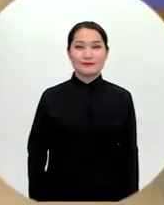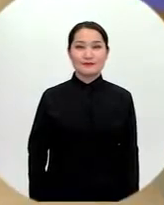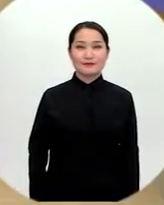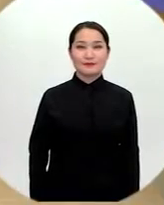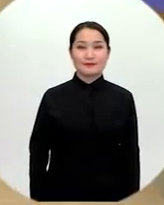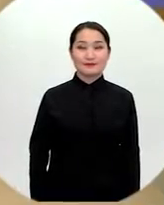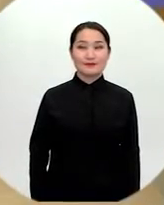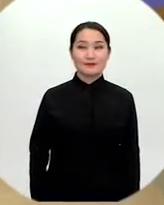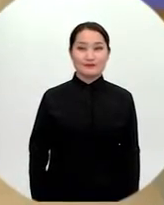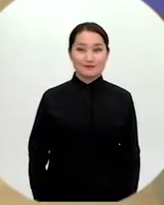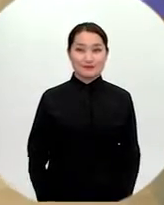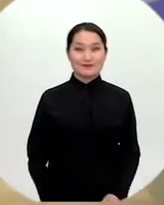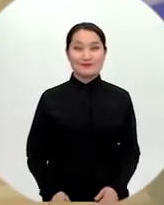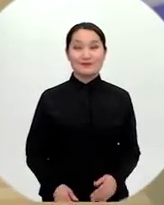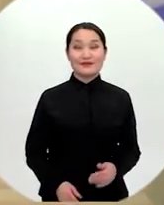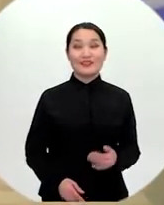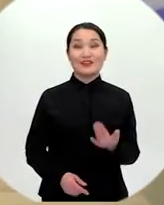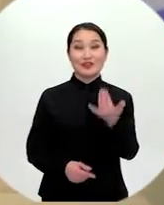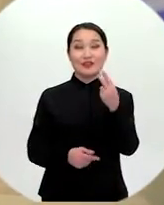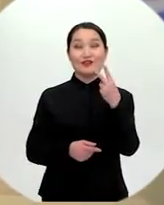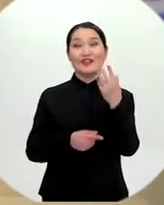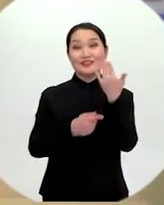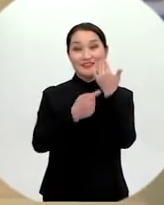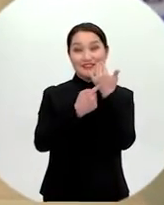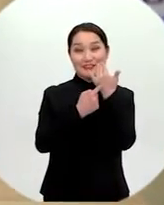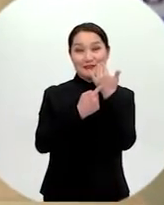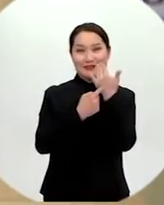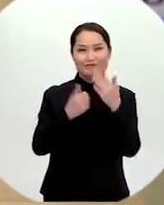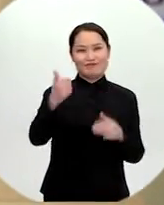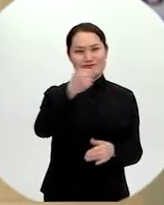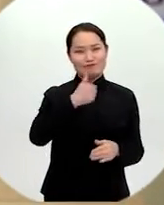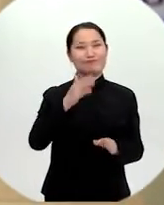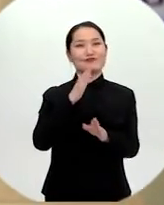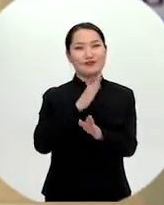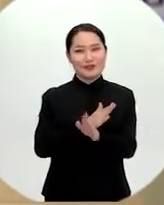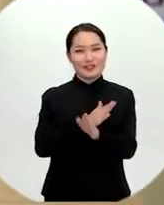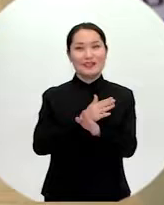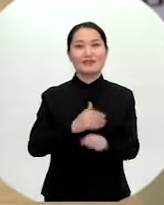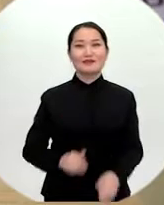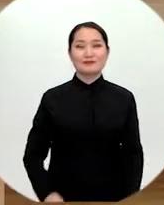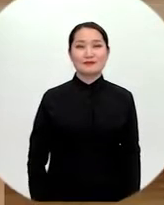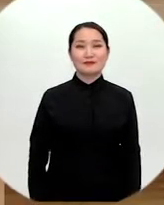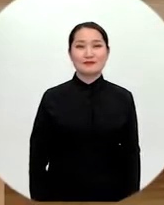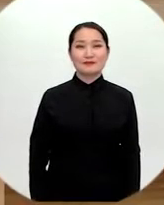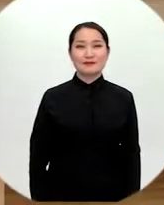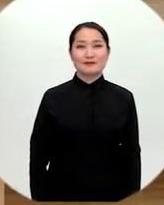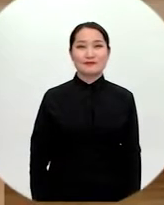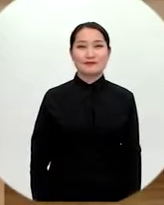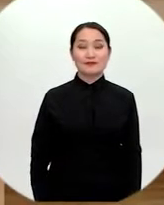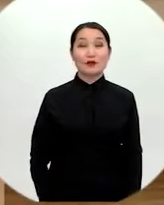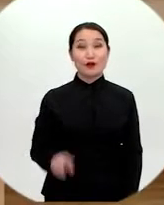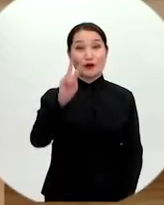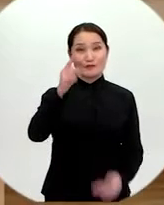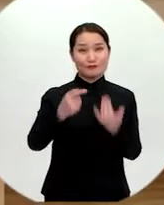За ингээд дараагийн цэцэг маань ингээд навчнуудтайгаа бэлэн боллоо. За ингээд хоёр цэцэг маань